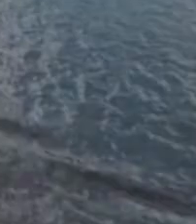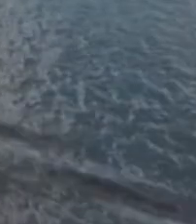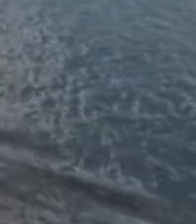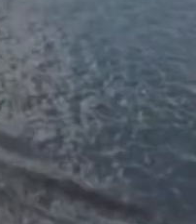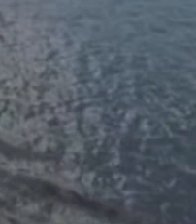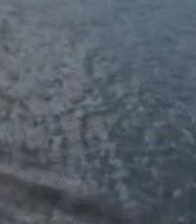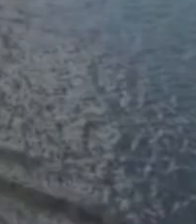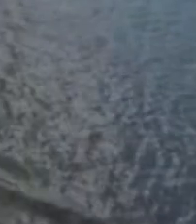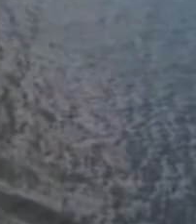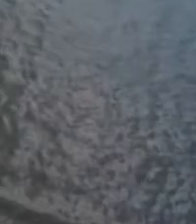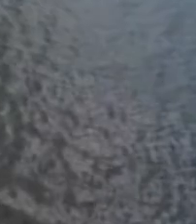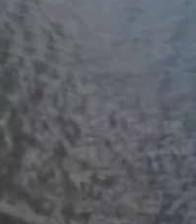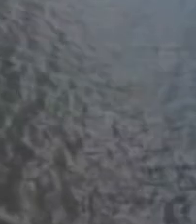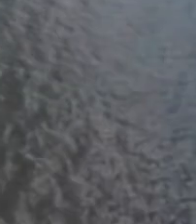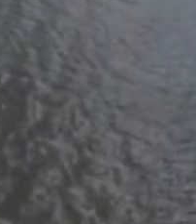Дякую.